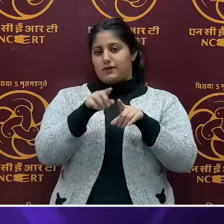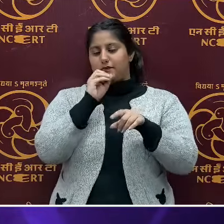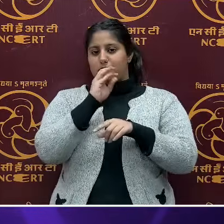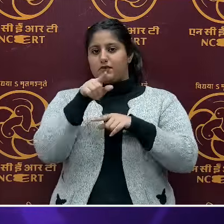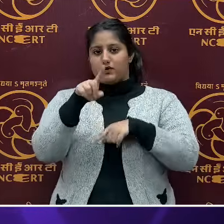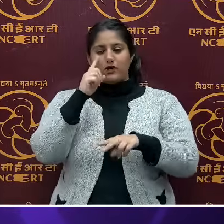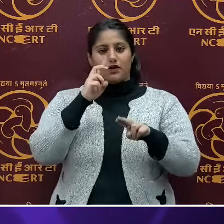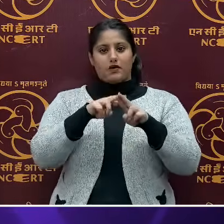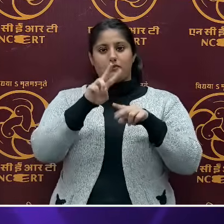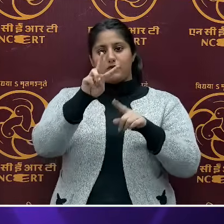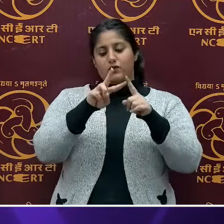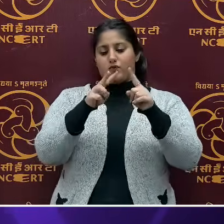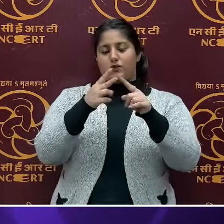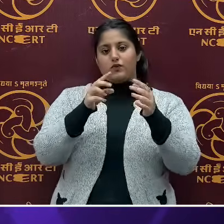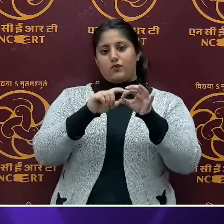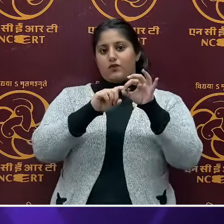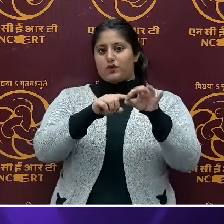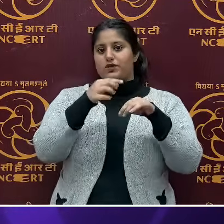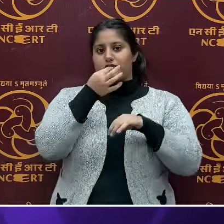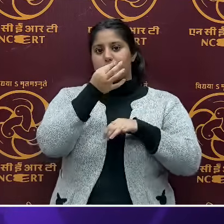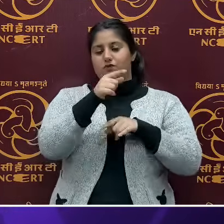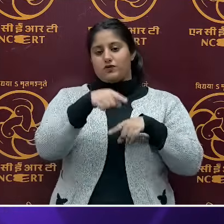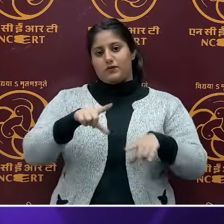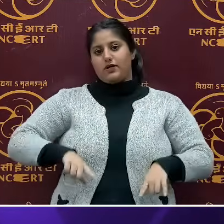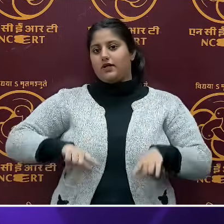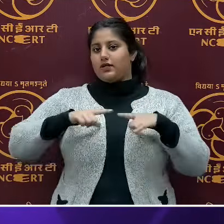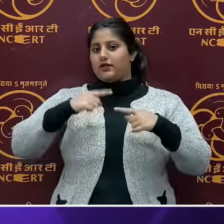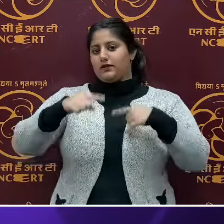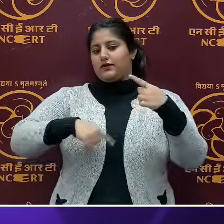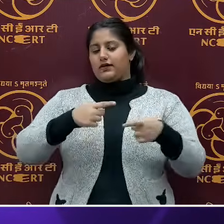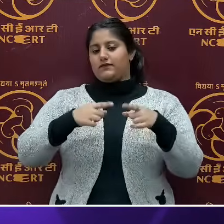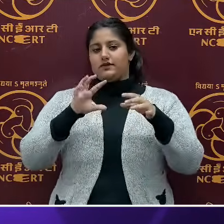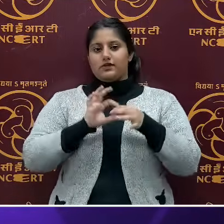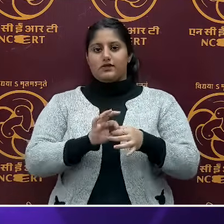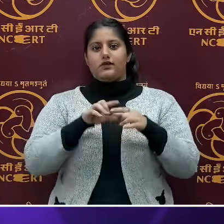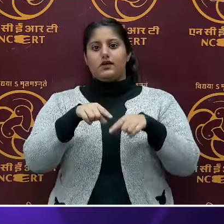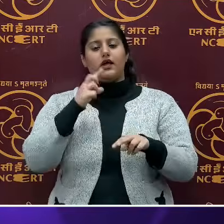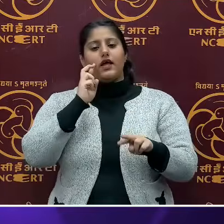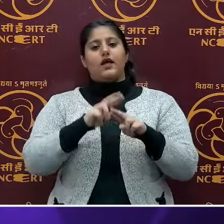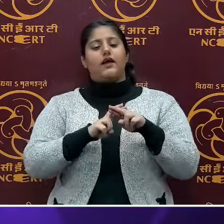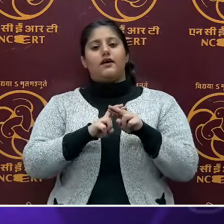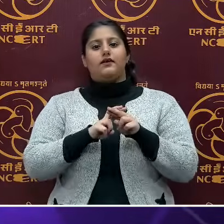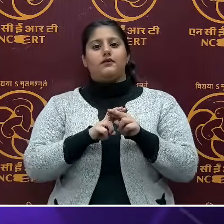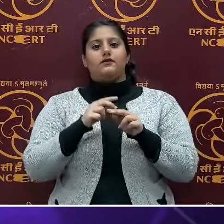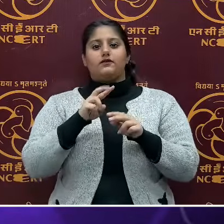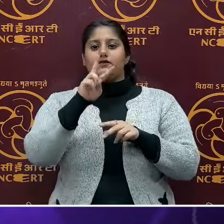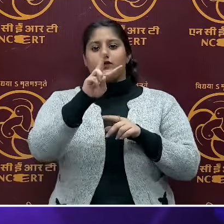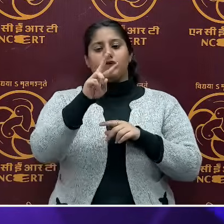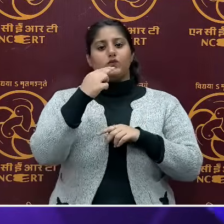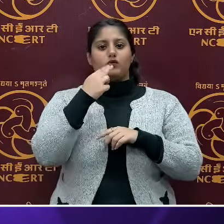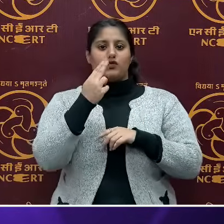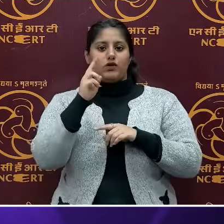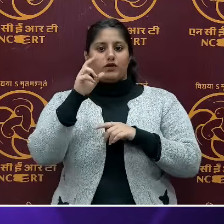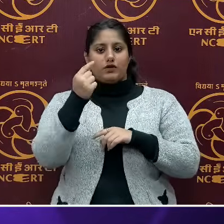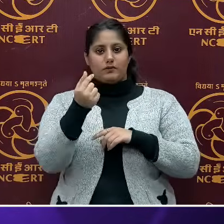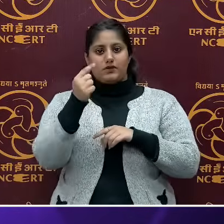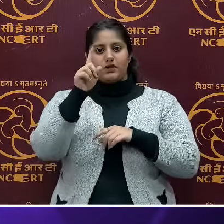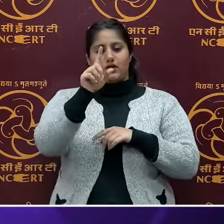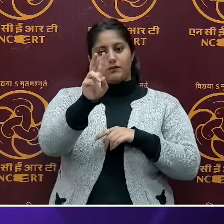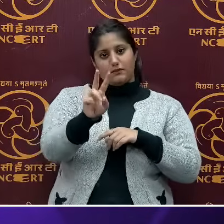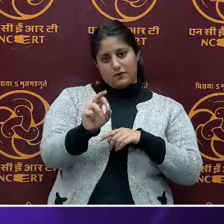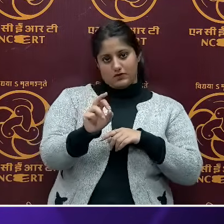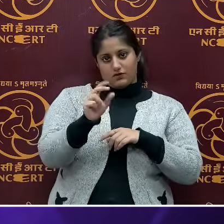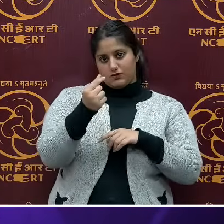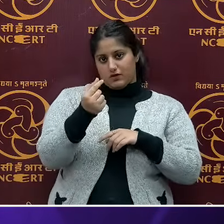गोइंग टू आस्क यू फ्यू क्वेश्चंस रिलेटेड टू आवर डे टू डे लाइफ ओनली. ओके. सो इफ 2 chocolates cost ₹20,